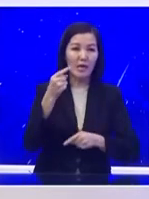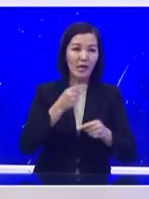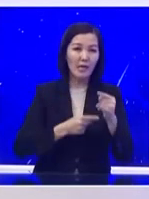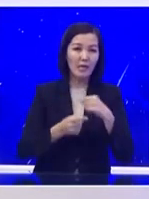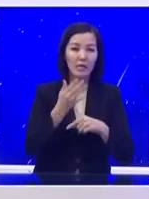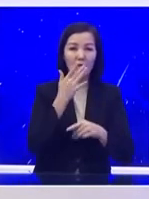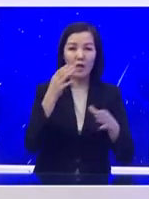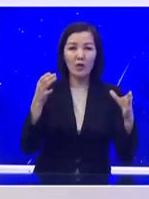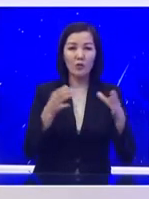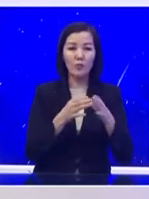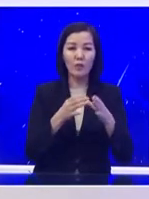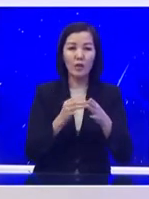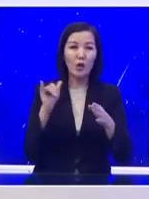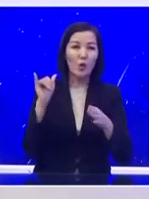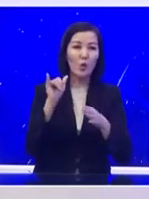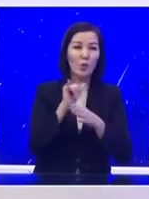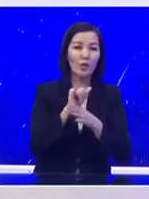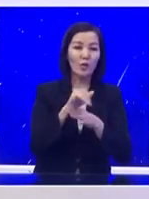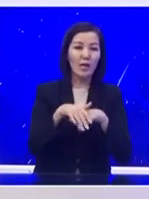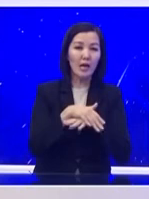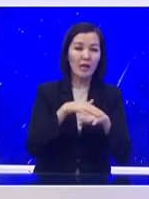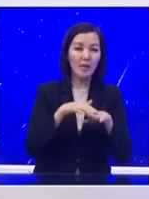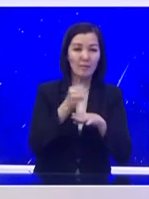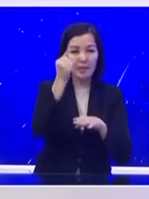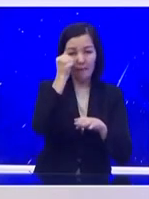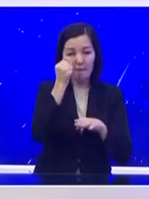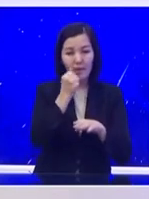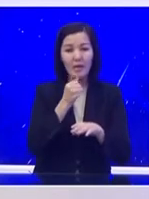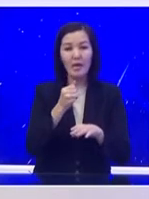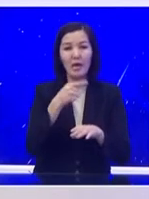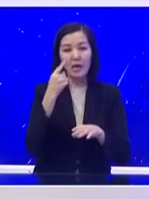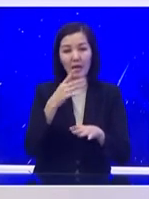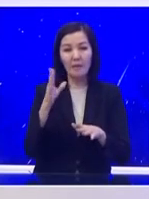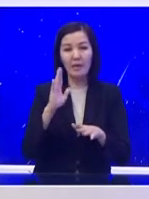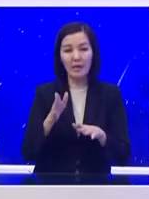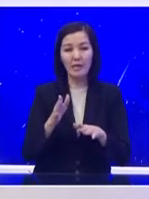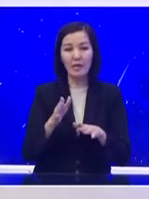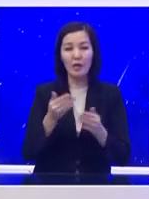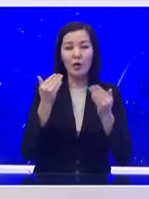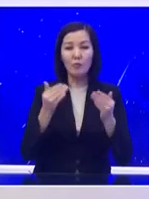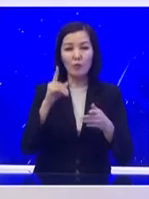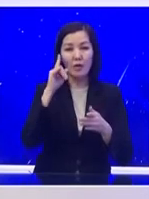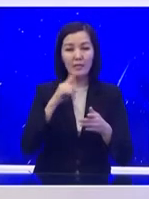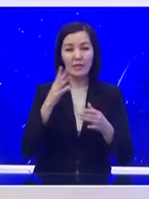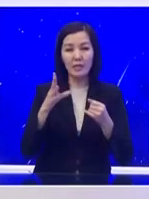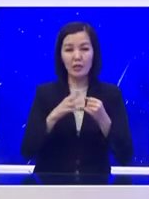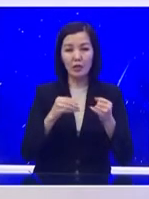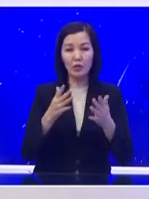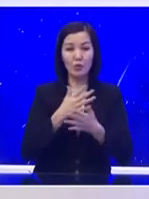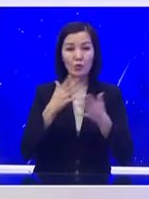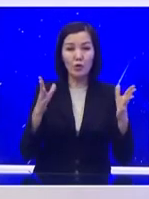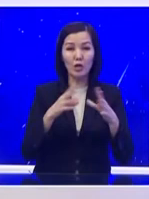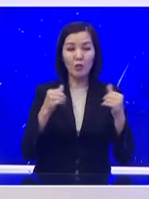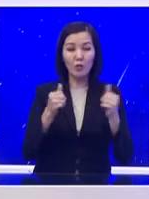топтар қонақжай халқымызға асқан ризашылықтарын білдіреді. Қазақ жерінен пана тауып, бүгінде үлкен әулетке айналған өзге ұлт